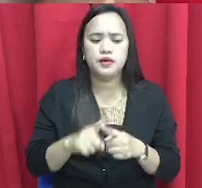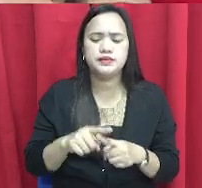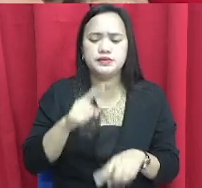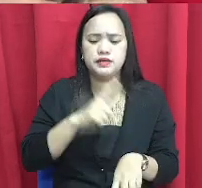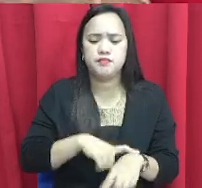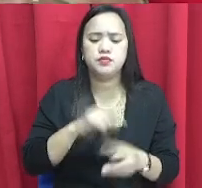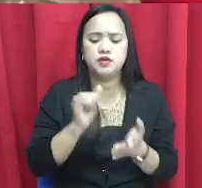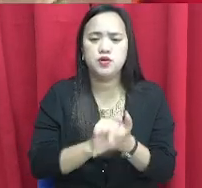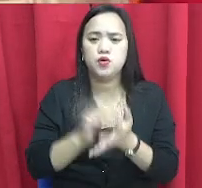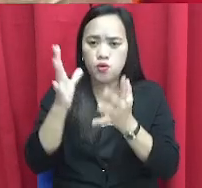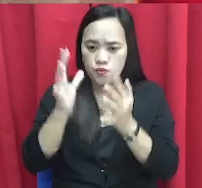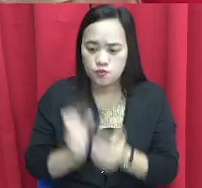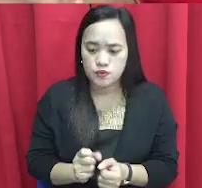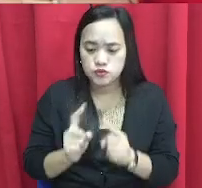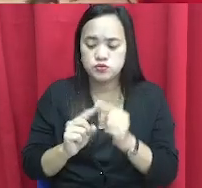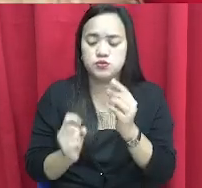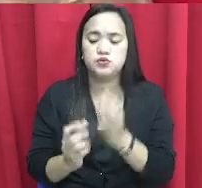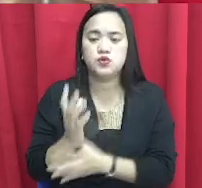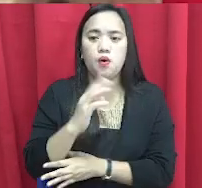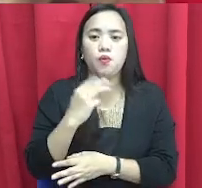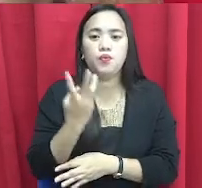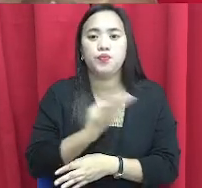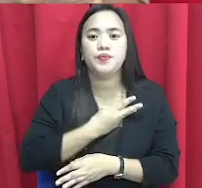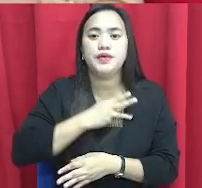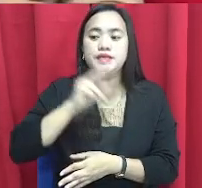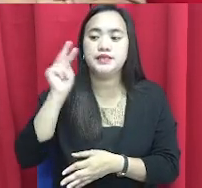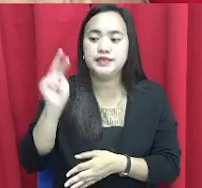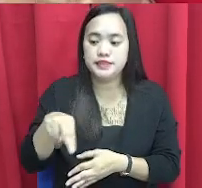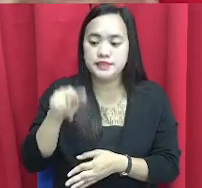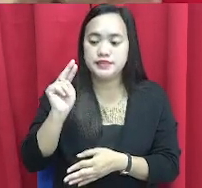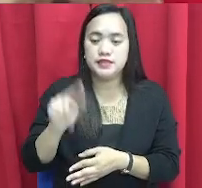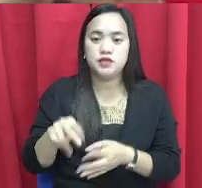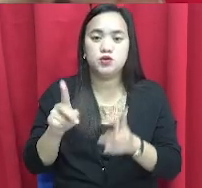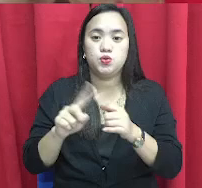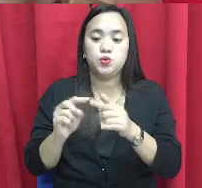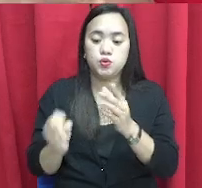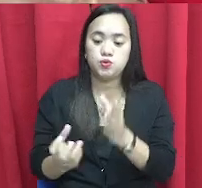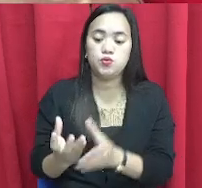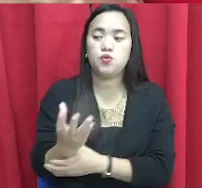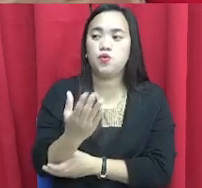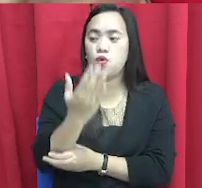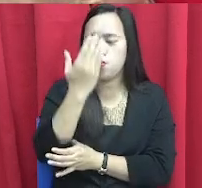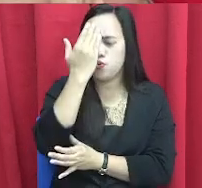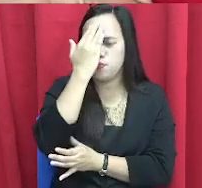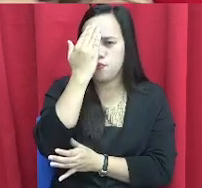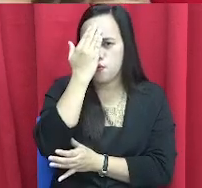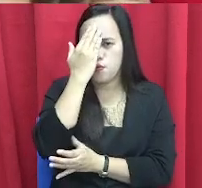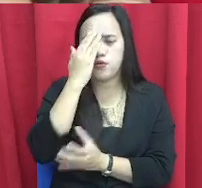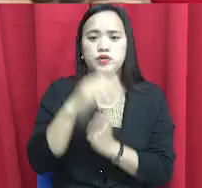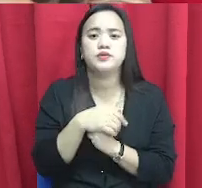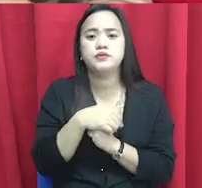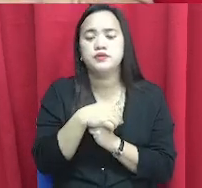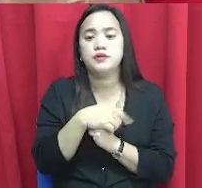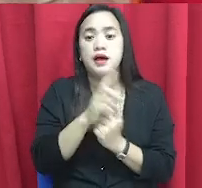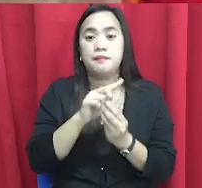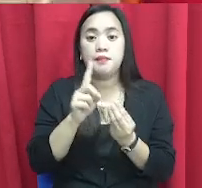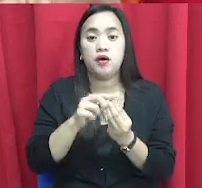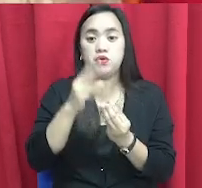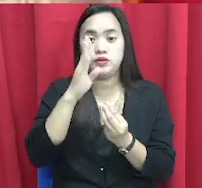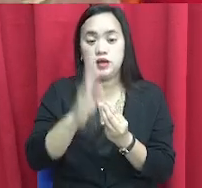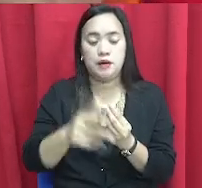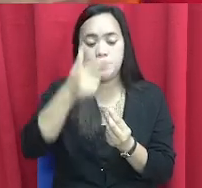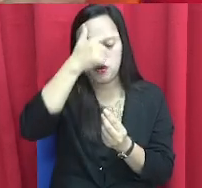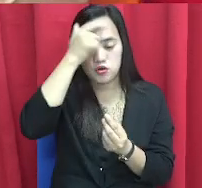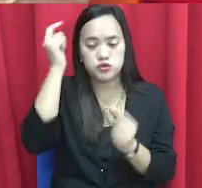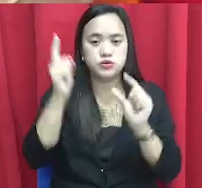pananampalataya Kailangan lumago tayo sa pagkakilala sa Panginoon at sa kanyang Salita kasi ang salita